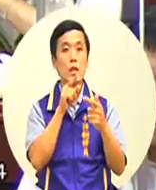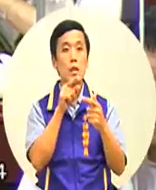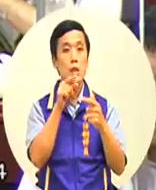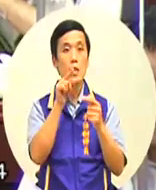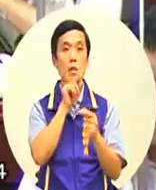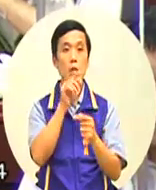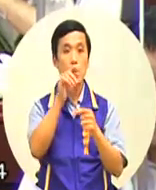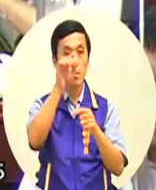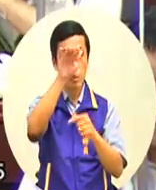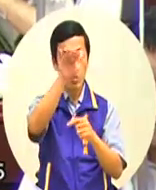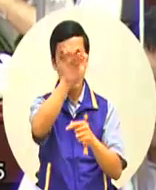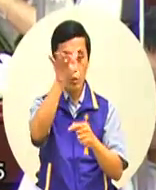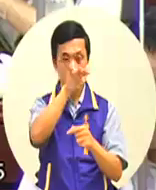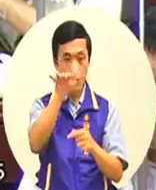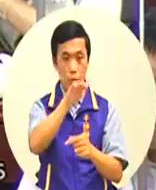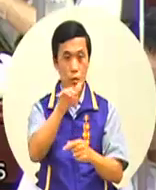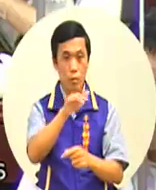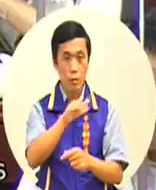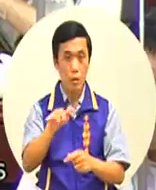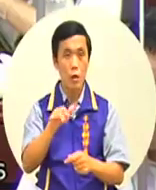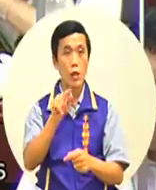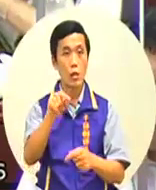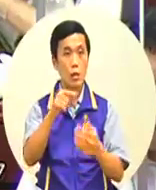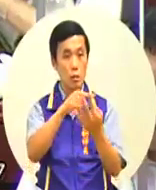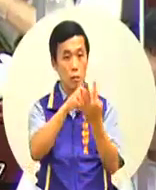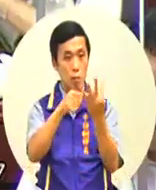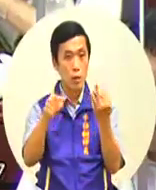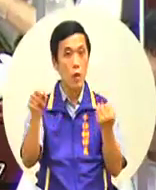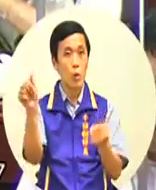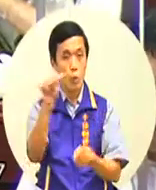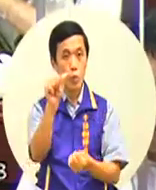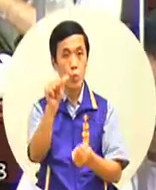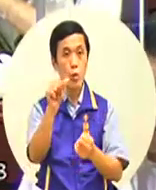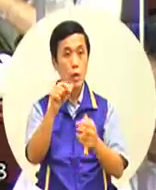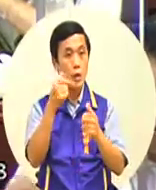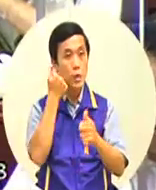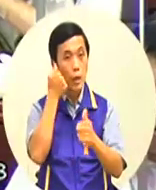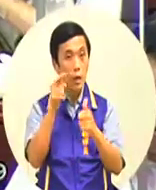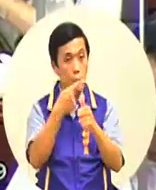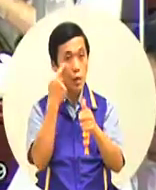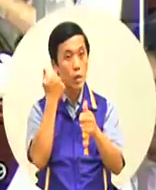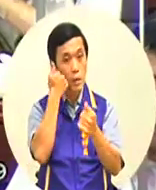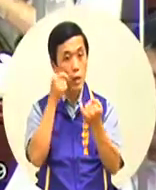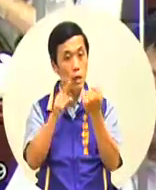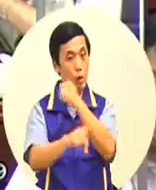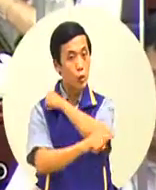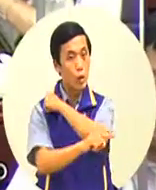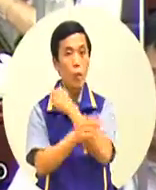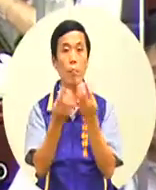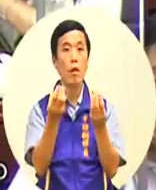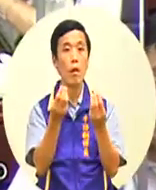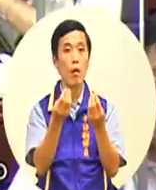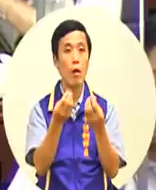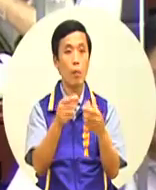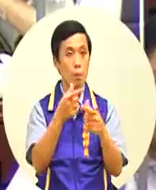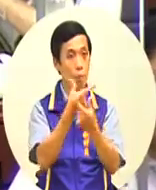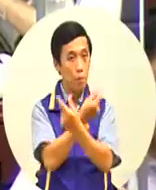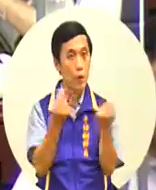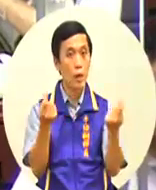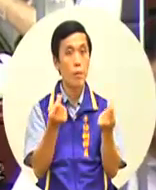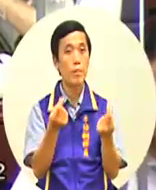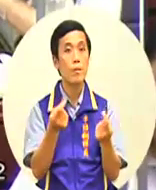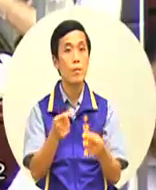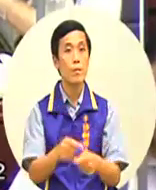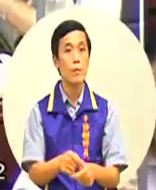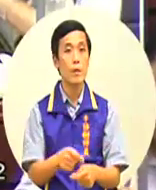的序号而已。所以这五件没有先后的问题，这是我们会列为我们要承做的一个